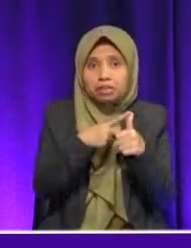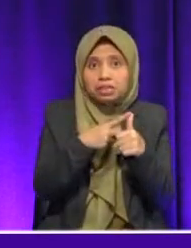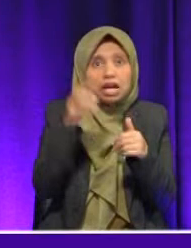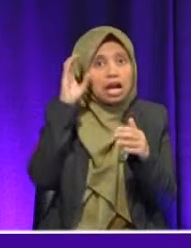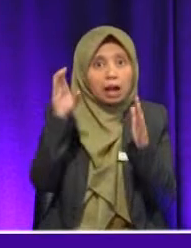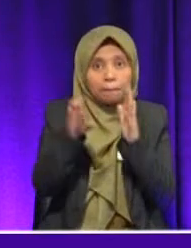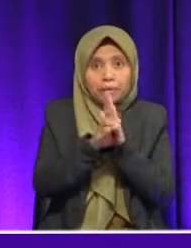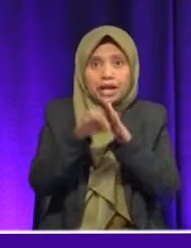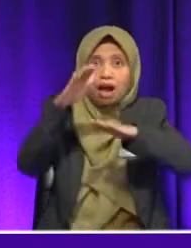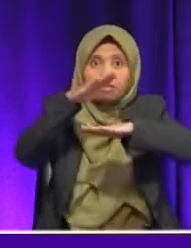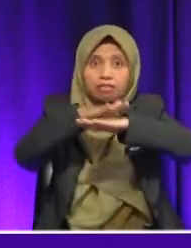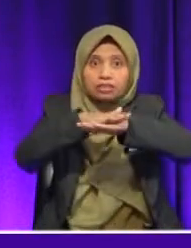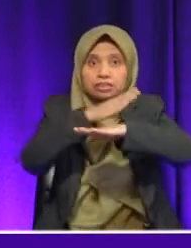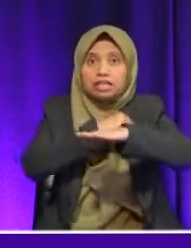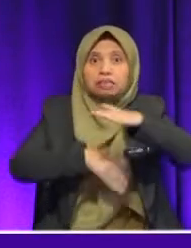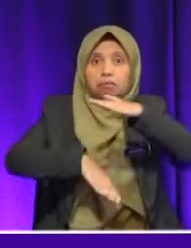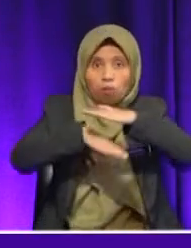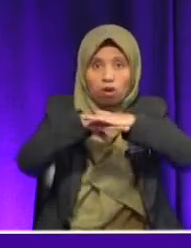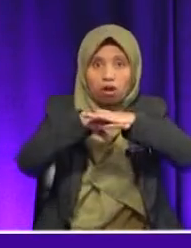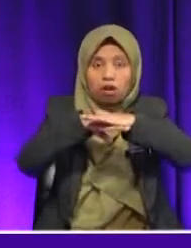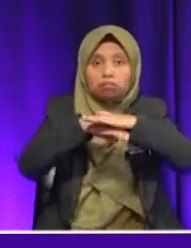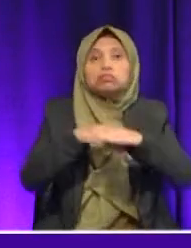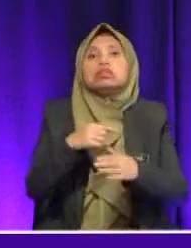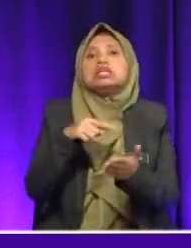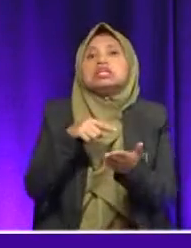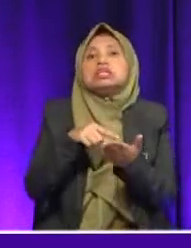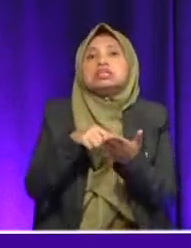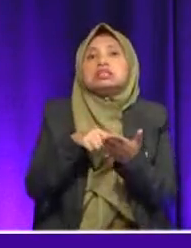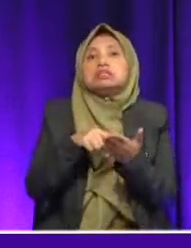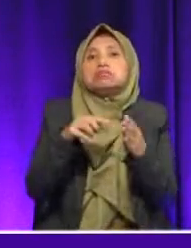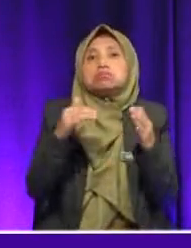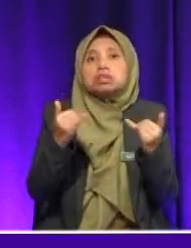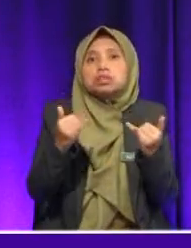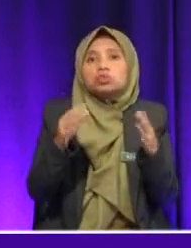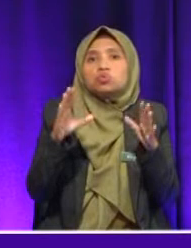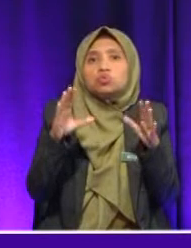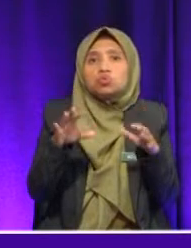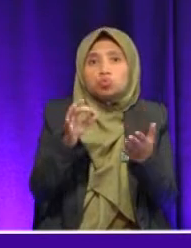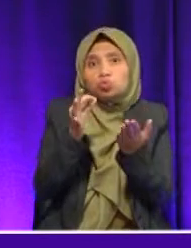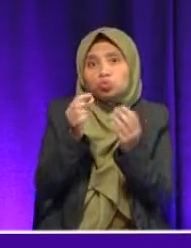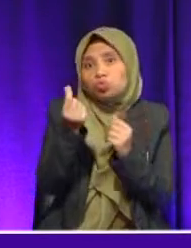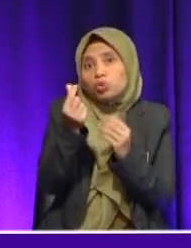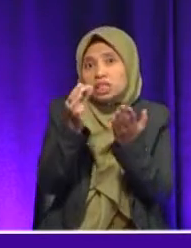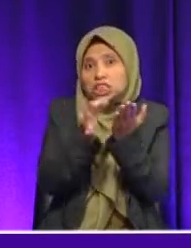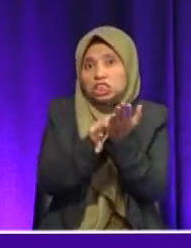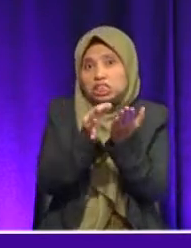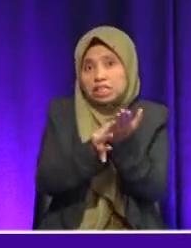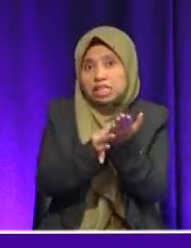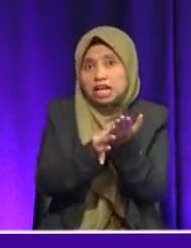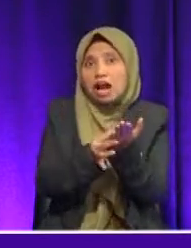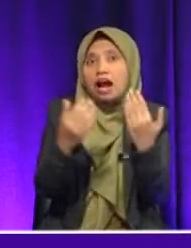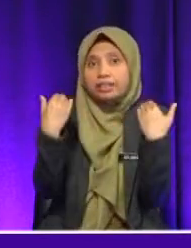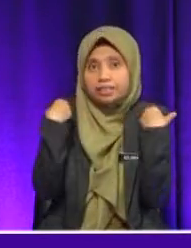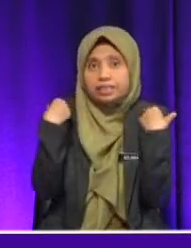yang kedua gambar dibawah ini adalah buat masuk sekarang memang You Celine Ade dalam kita punya a